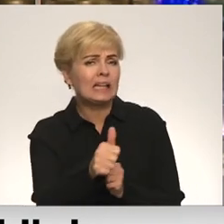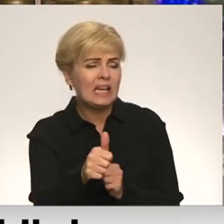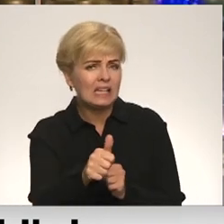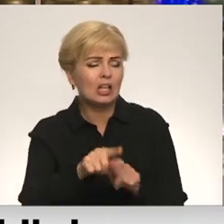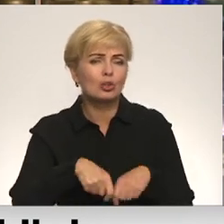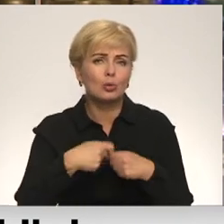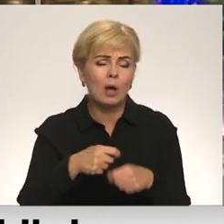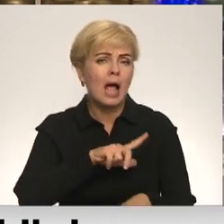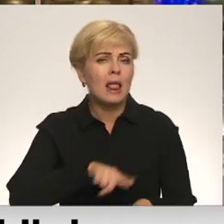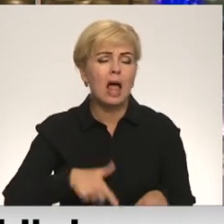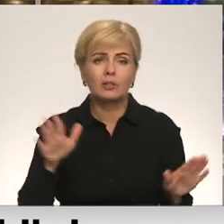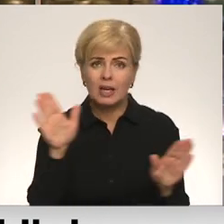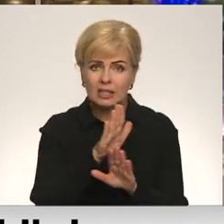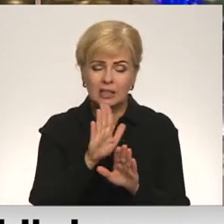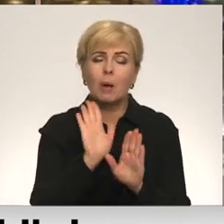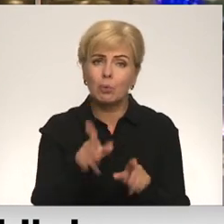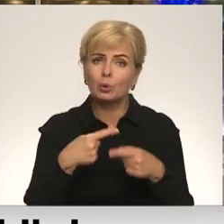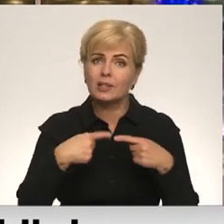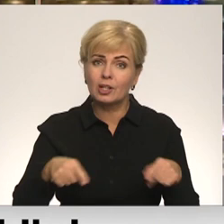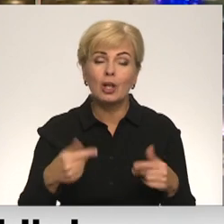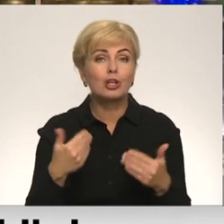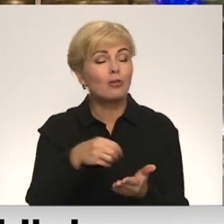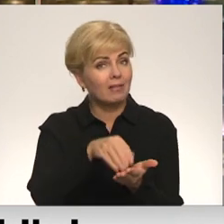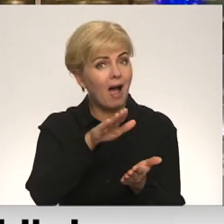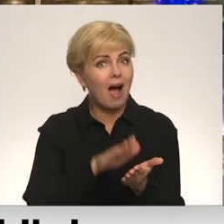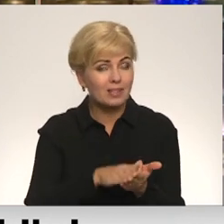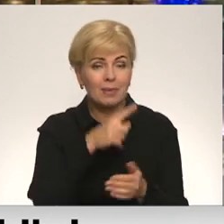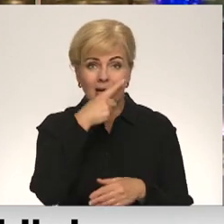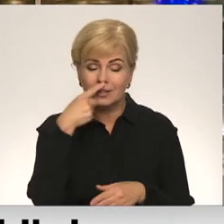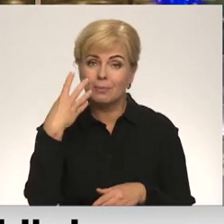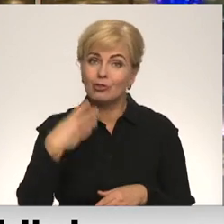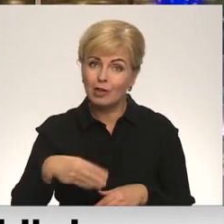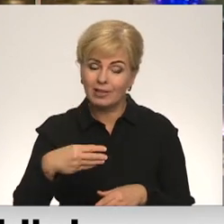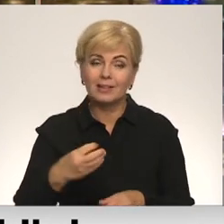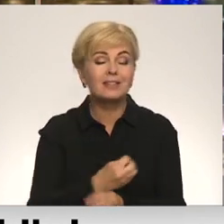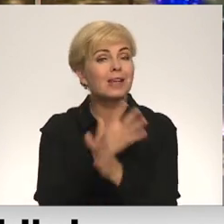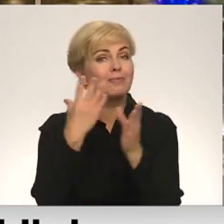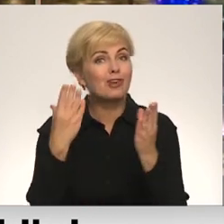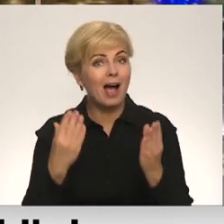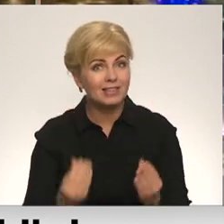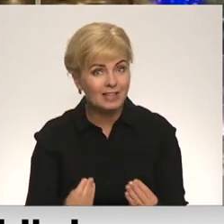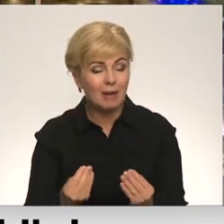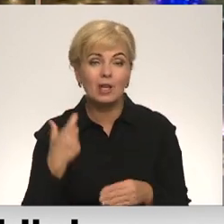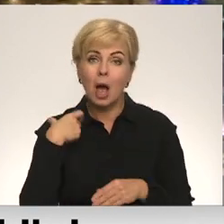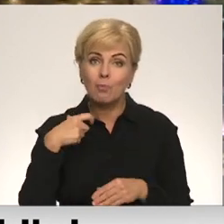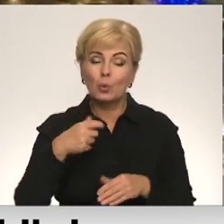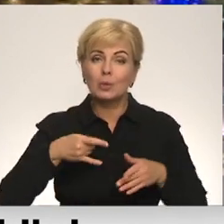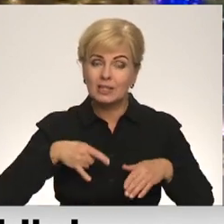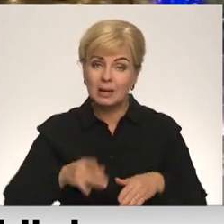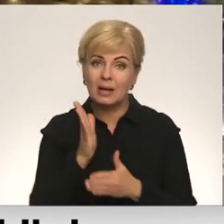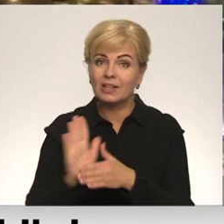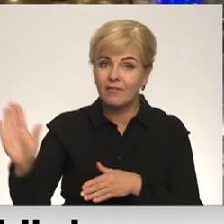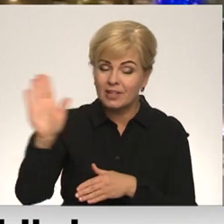pārliecības Latvijas liktenis būtu citāds. Šodien atzīmējam viņa 140. Dzimšanas dienu. Lai gan pulkvedis dzimis